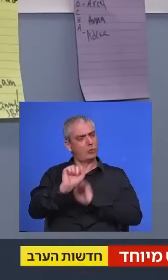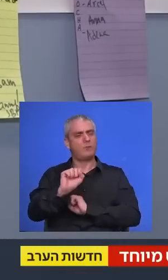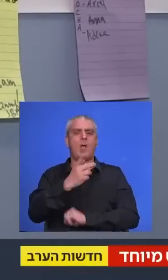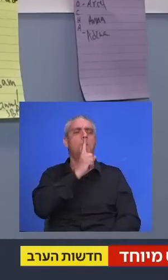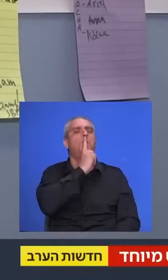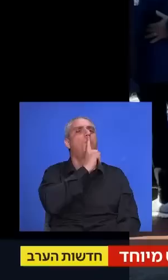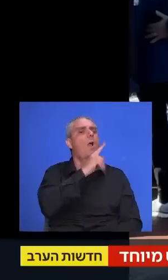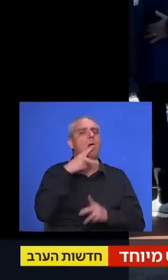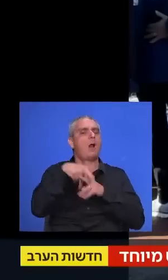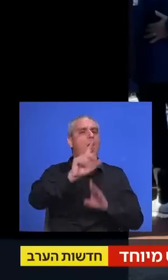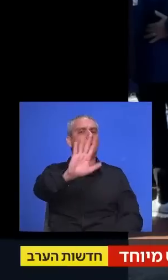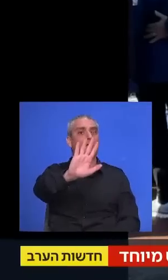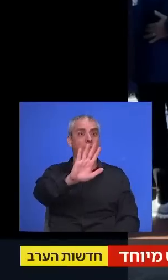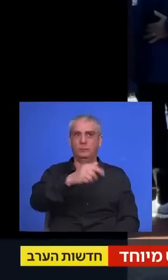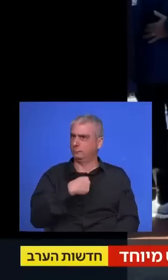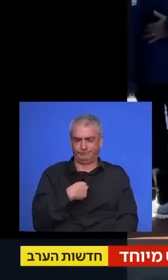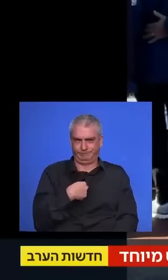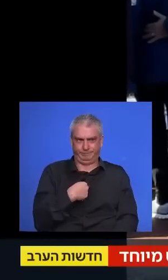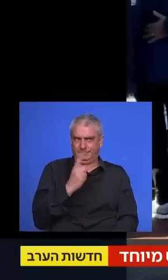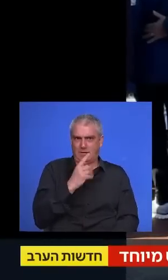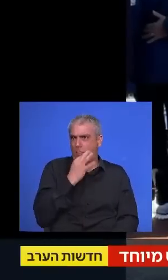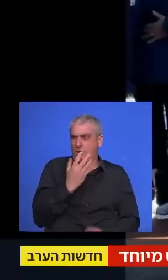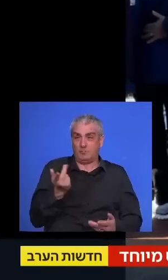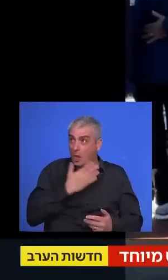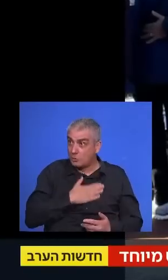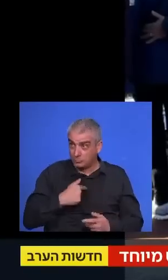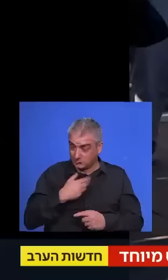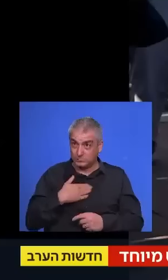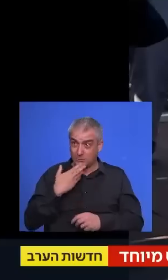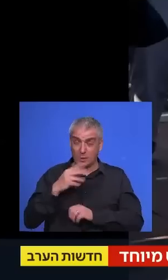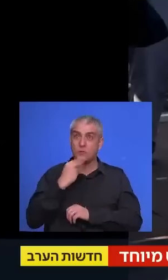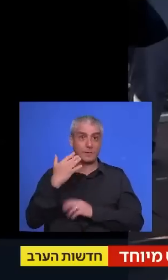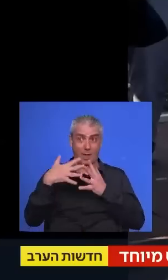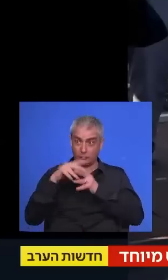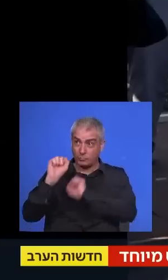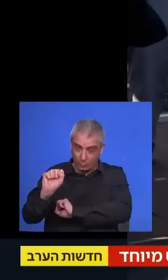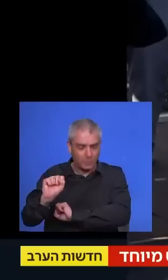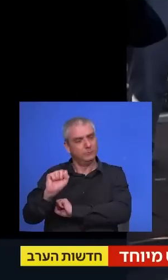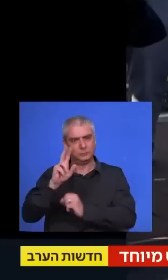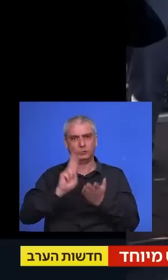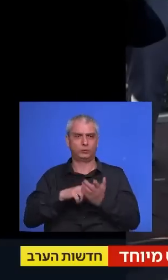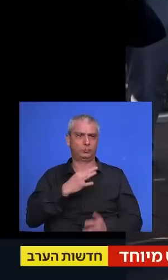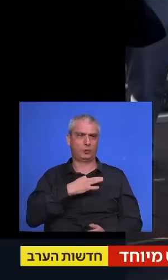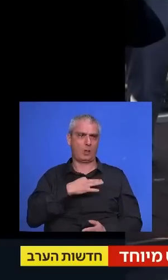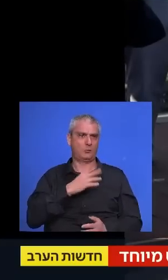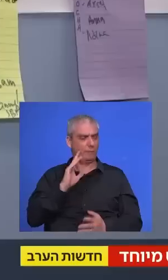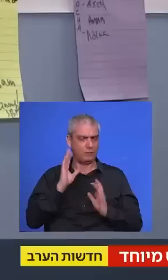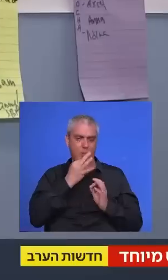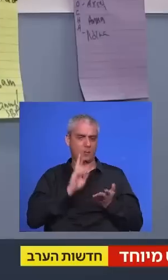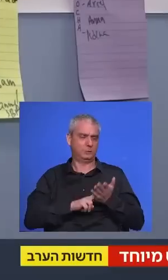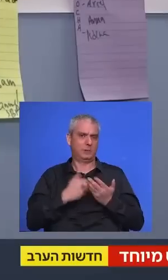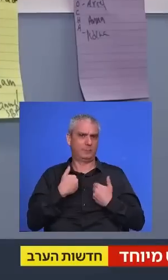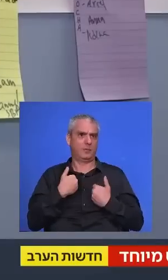אל תפתחו את הפה. אני לא חושבת שזה לגיטימי. אם רוצים את התמיכה של יהודי ארצות הברית, אז גם זכותנו, וזה גם מאוד לגיטימי,